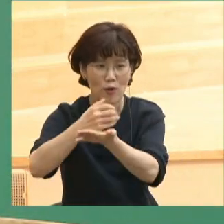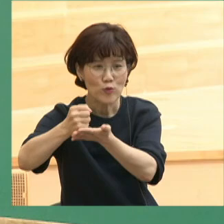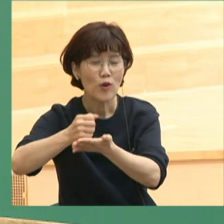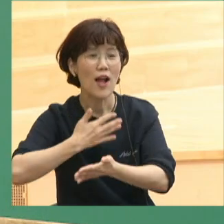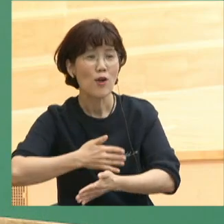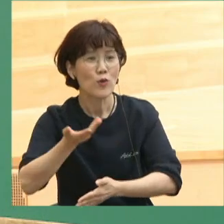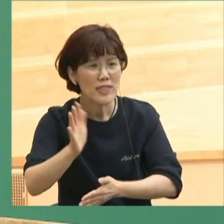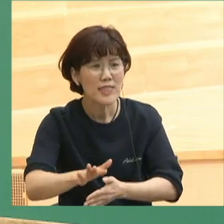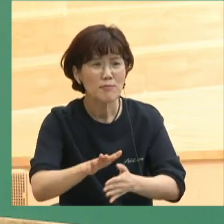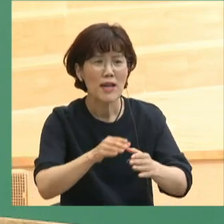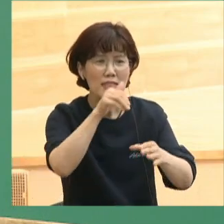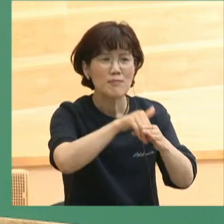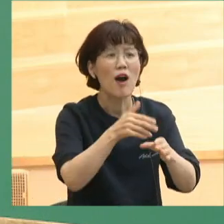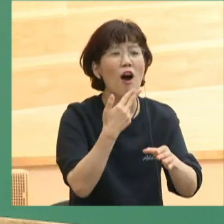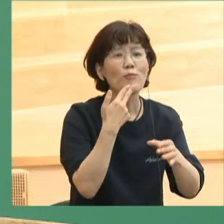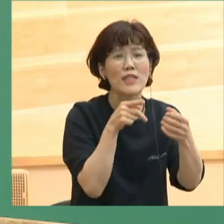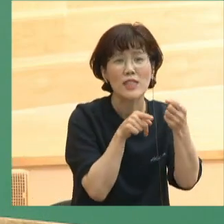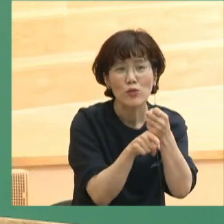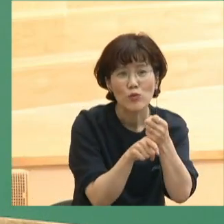안 심을까요?